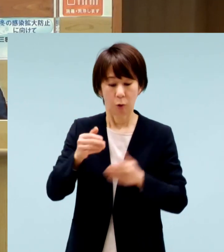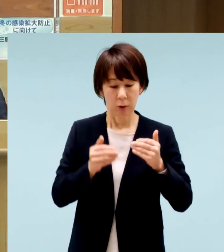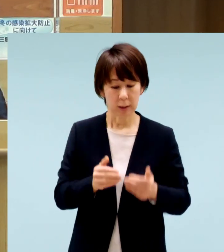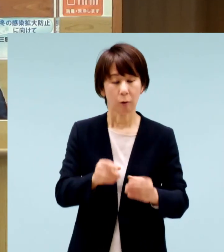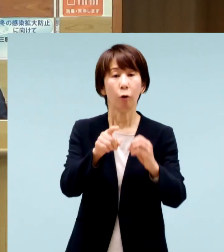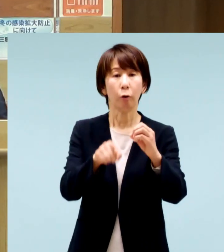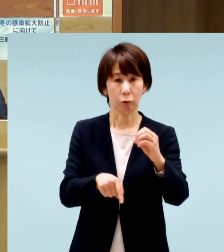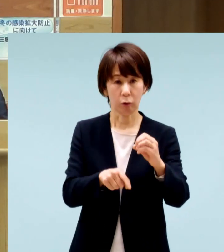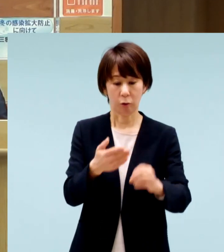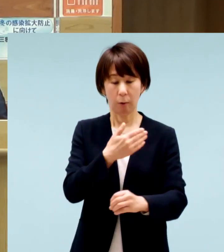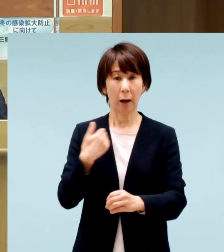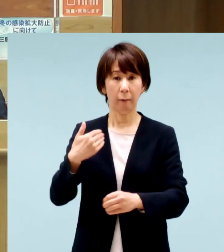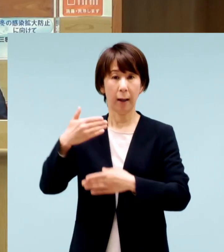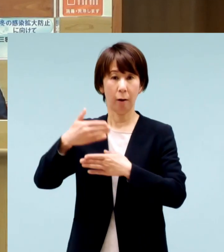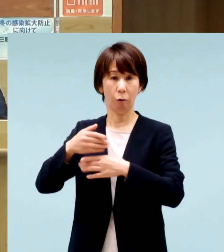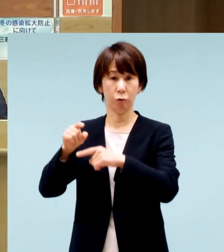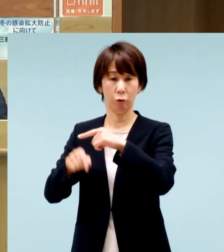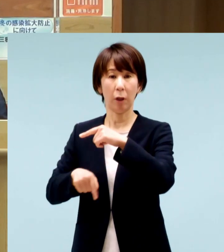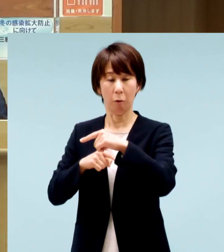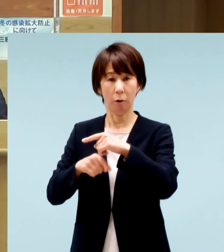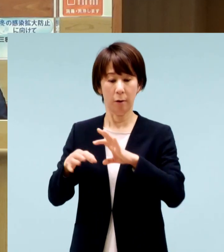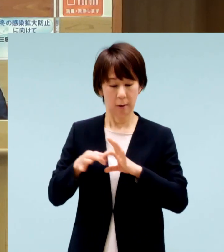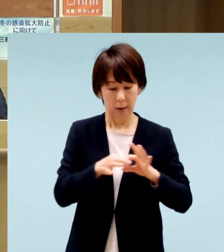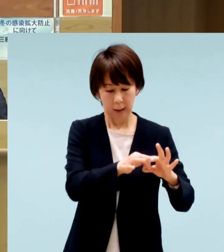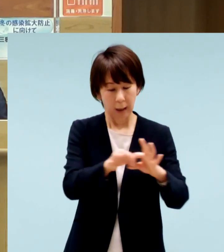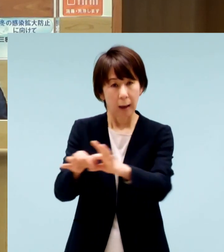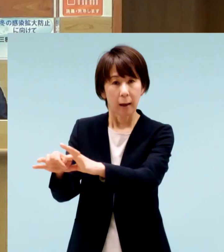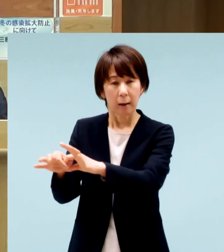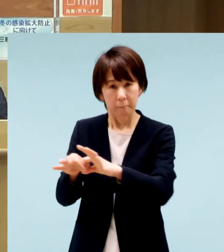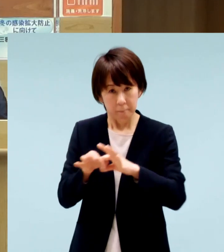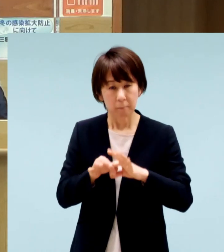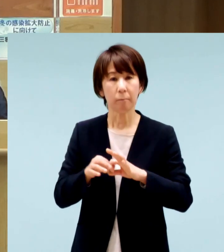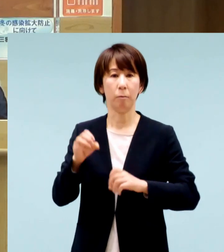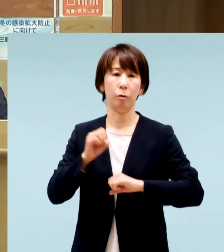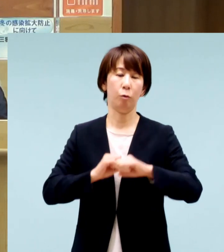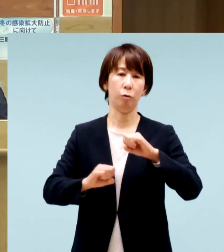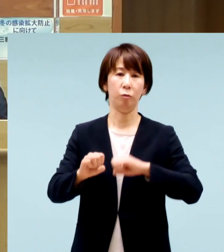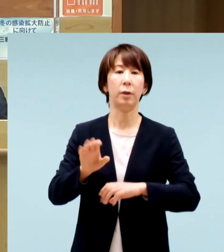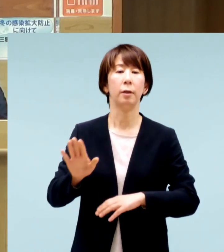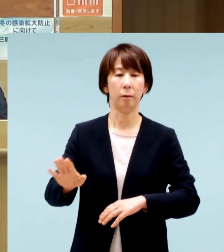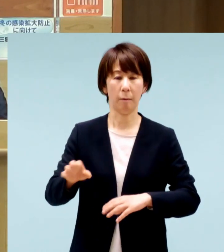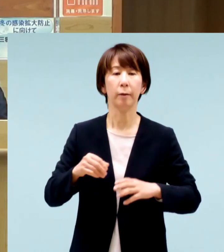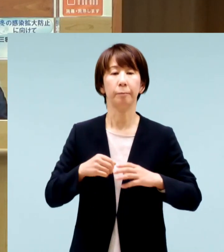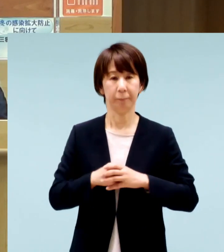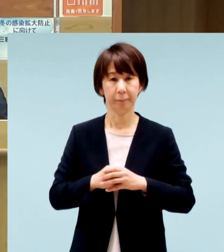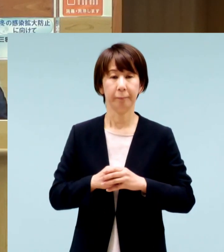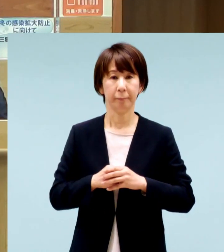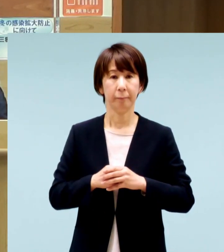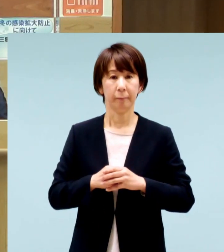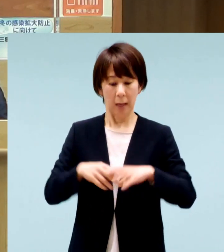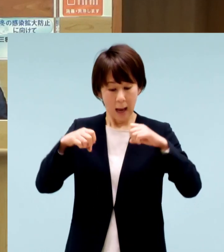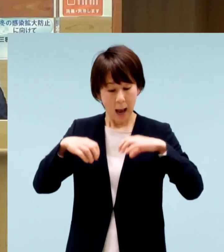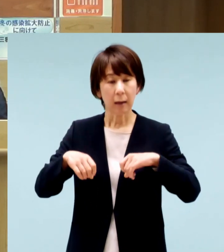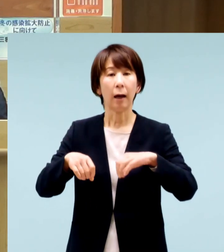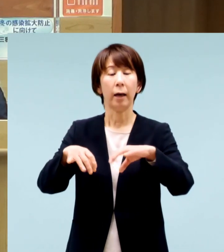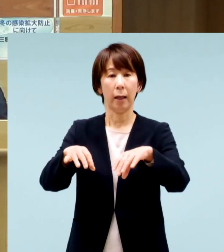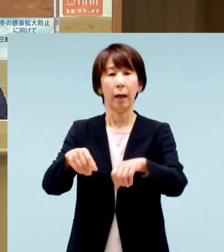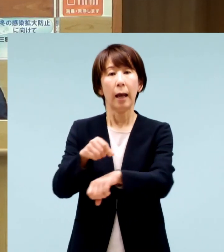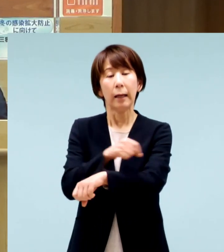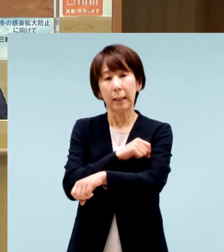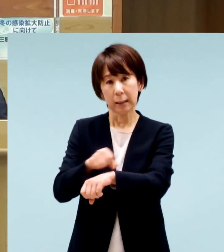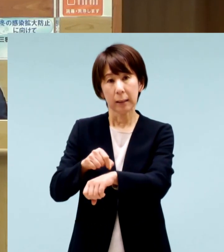イドもですね、連携をさせていただいて取り組みを進めてます。繁華街における臨時の PCR 検